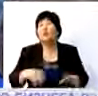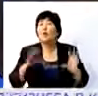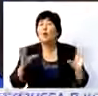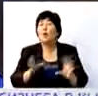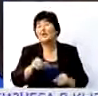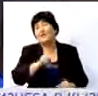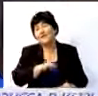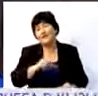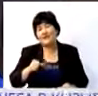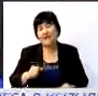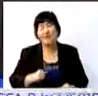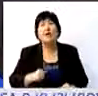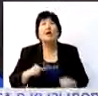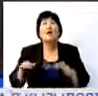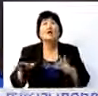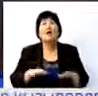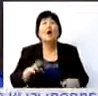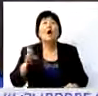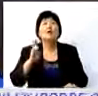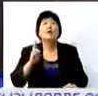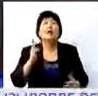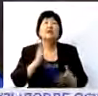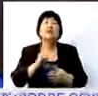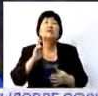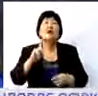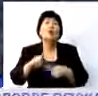ухаживаю сам. Словом, дело Ауисхана Кадырбаева есть кому